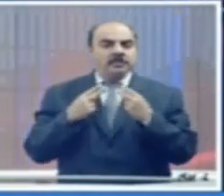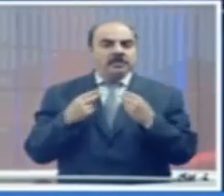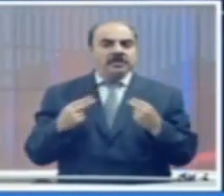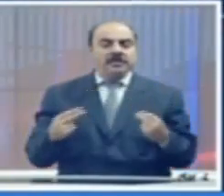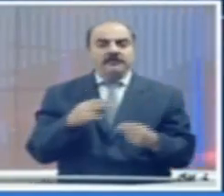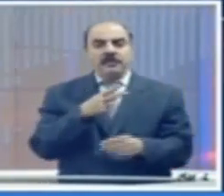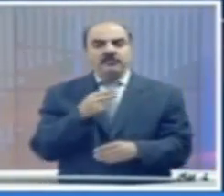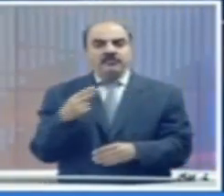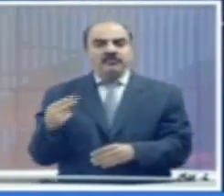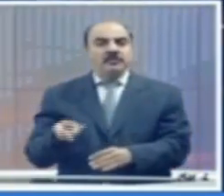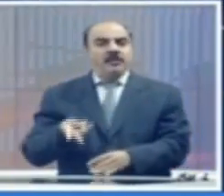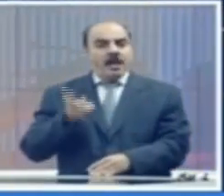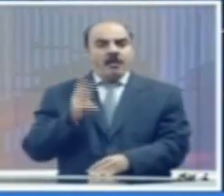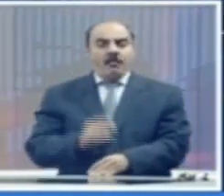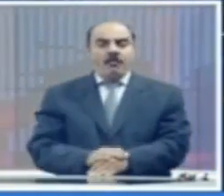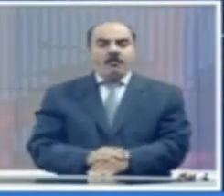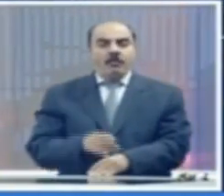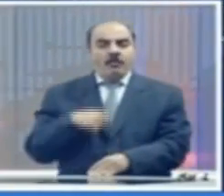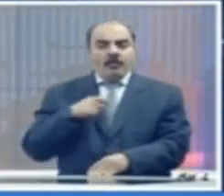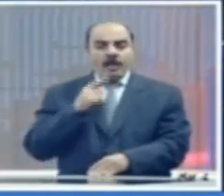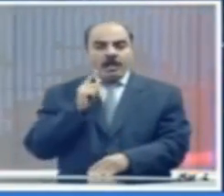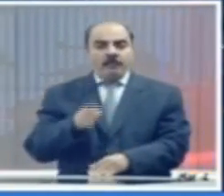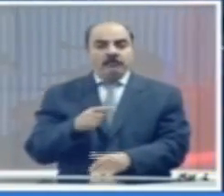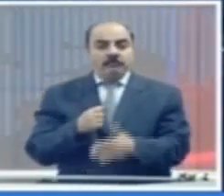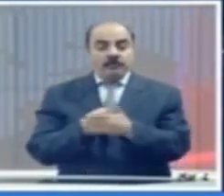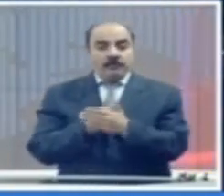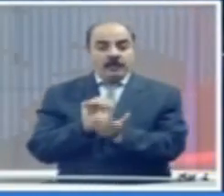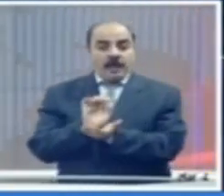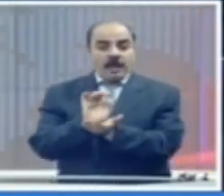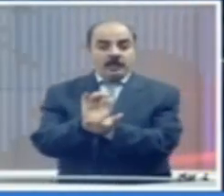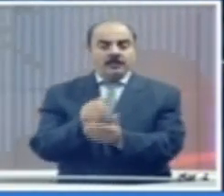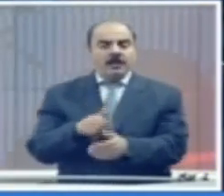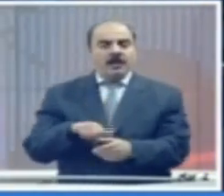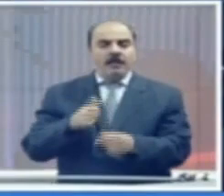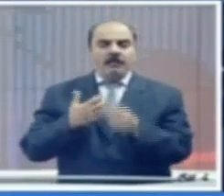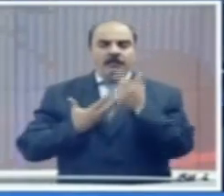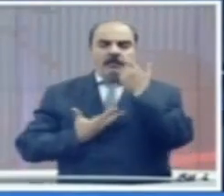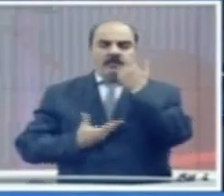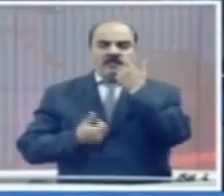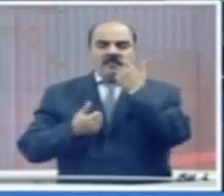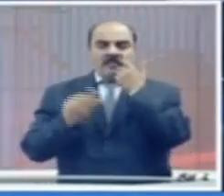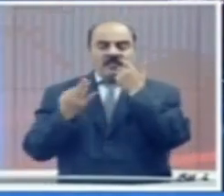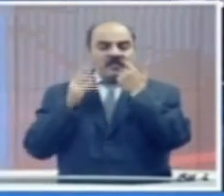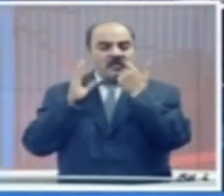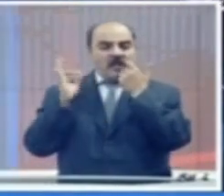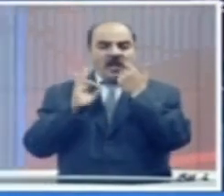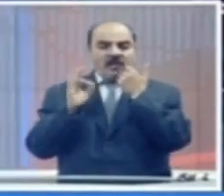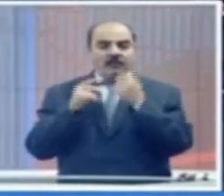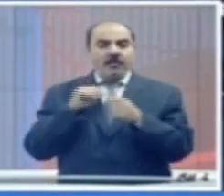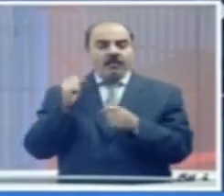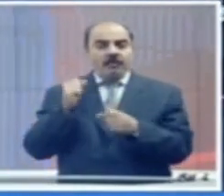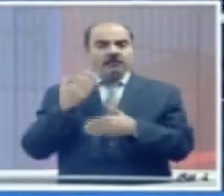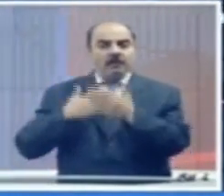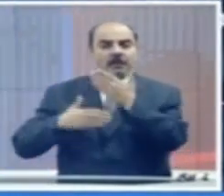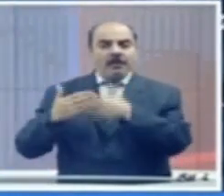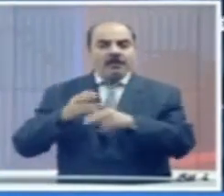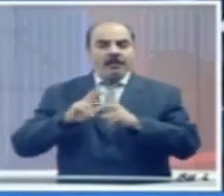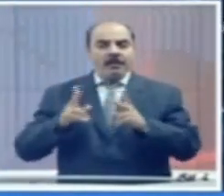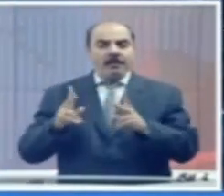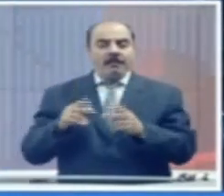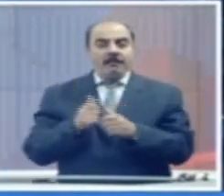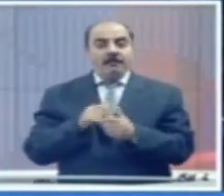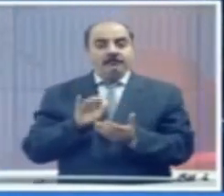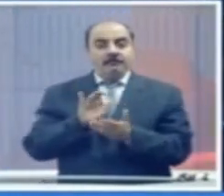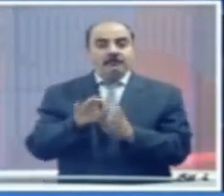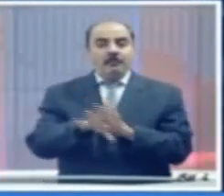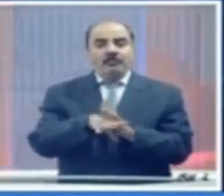الحراري لعام 2020. وأضافت الوزيرة أن هذه الجائزة تعتبر من أكثر الجوائز تميزا في مجال الطاقة،